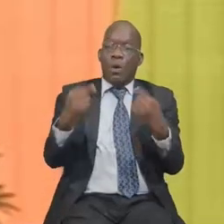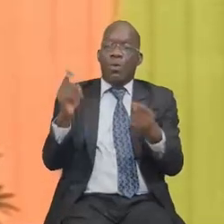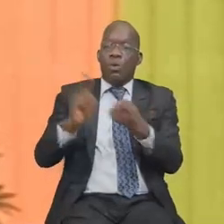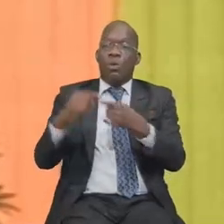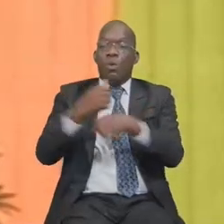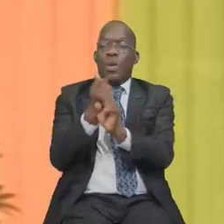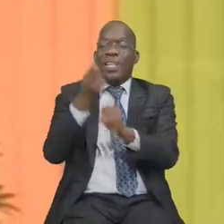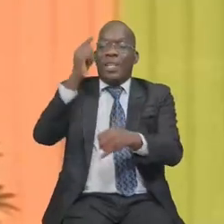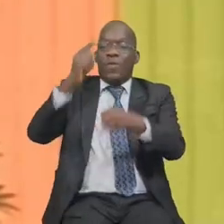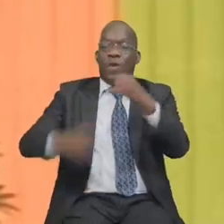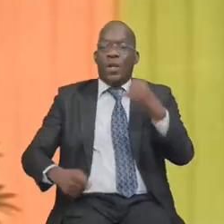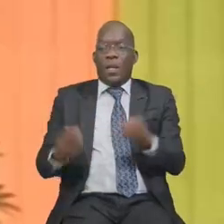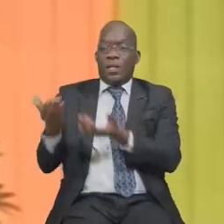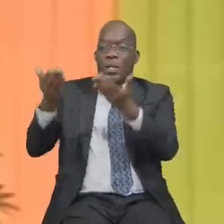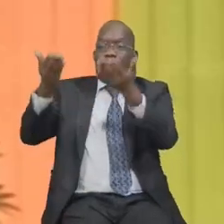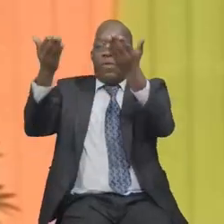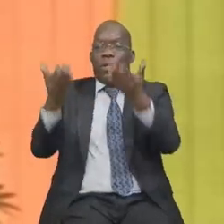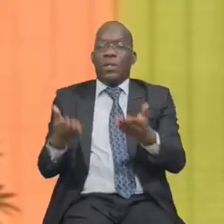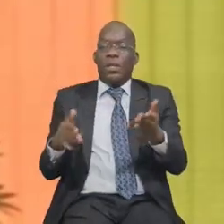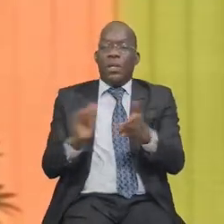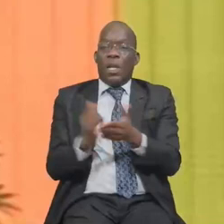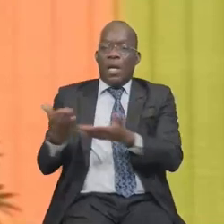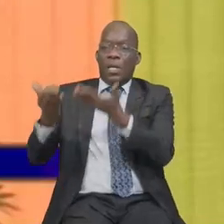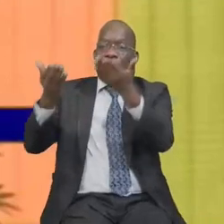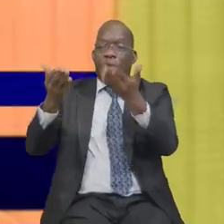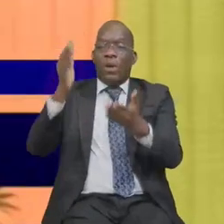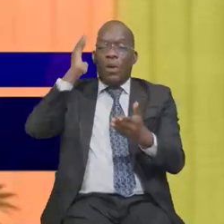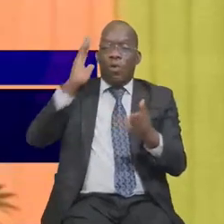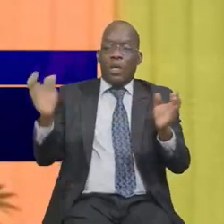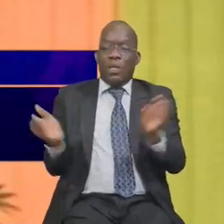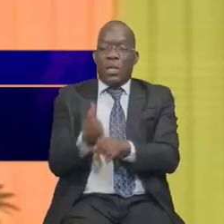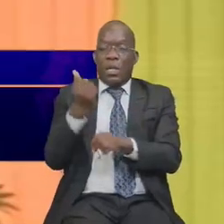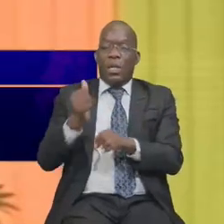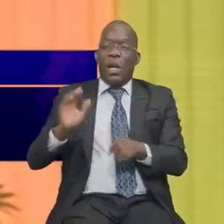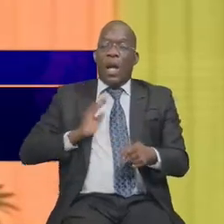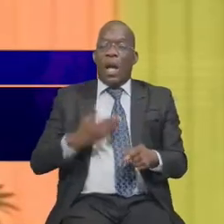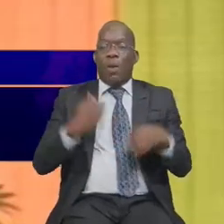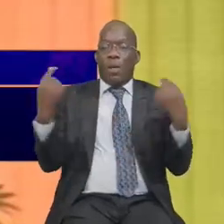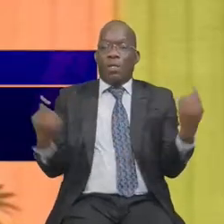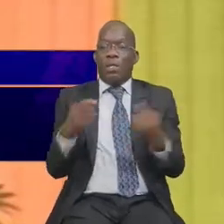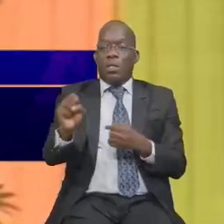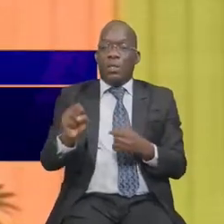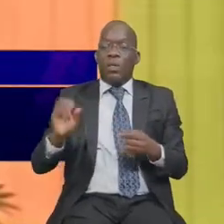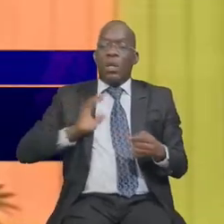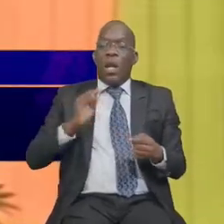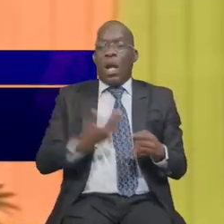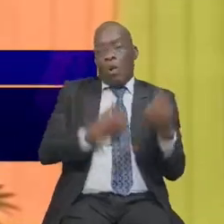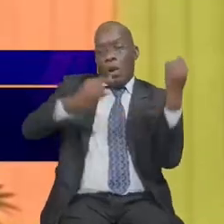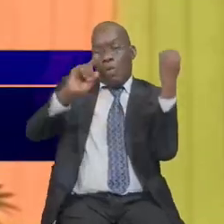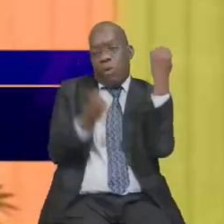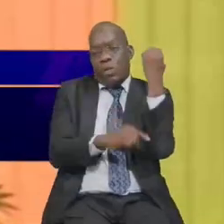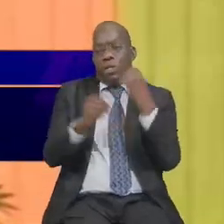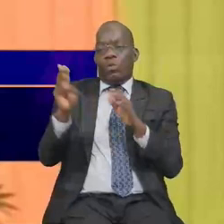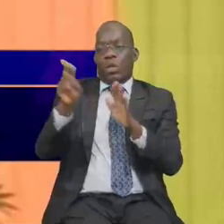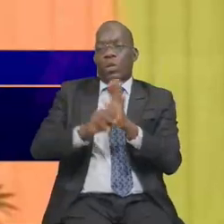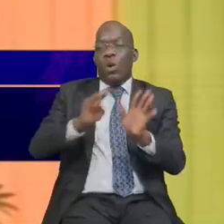sacrifice final. Et ce sacrifice va ôter nos péchés, notre châtiment,